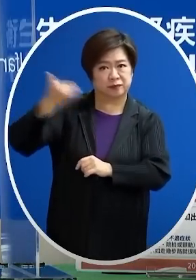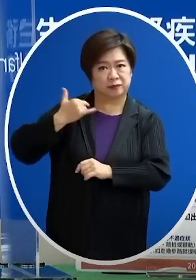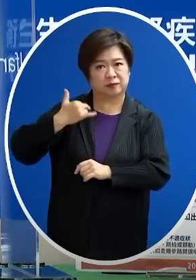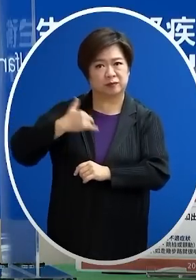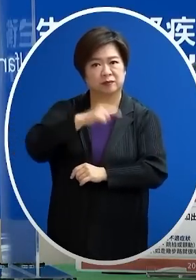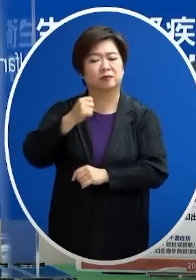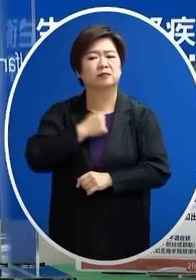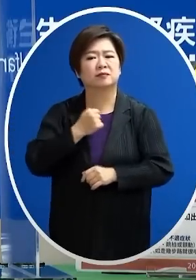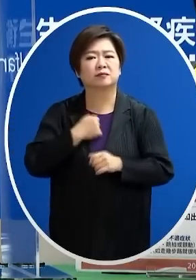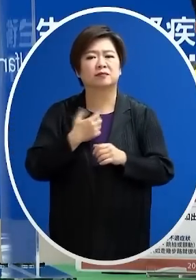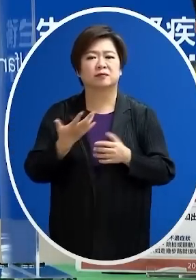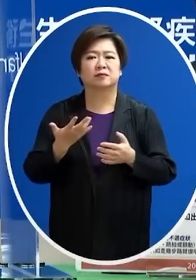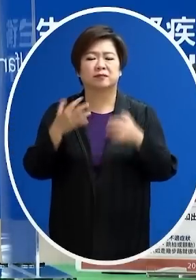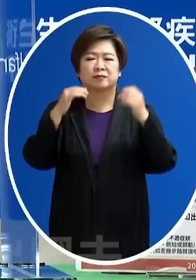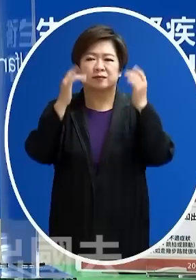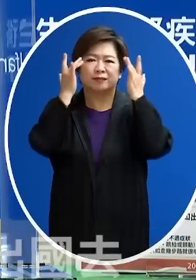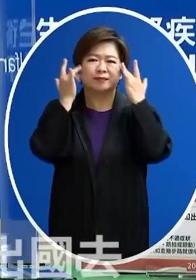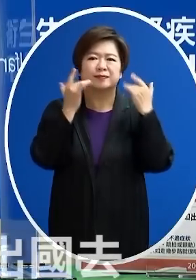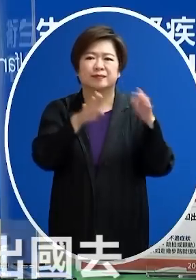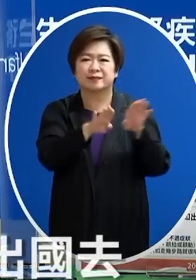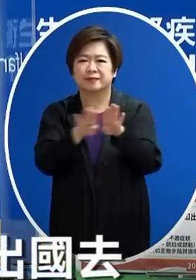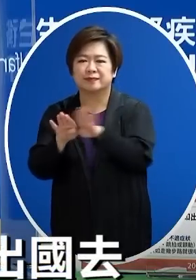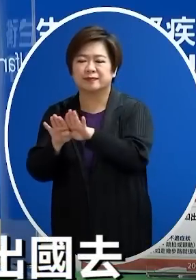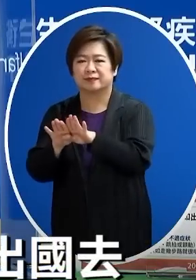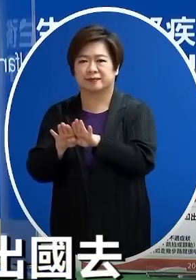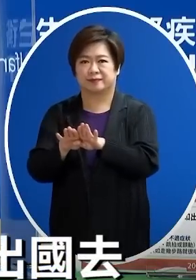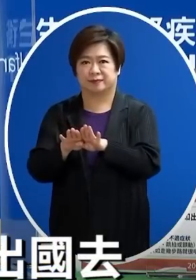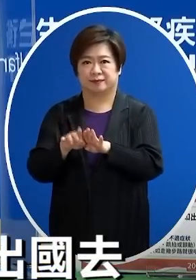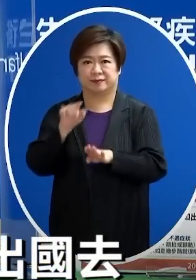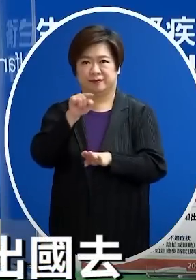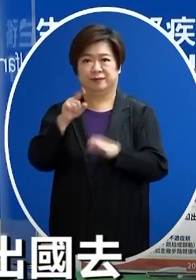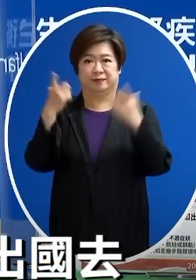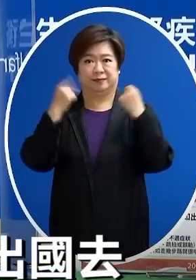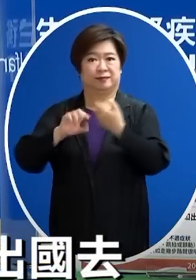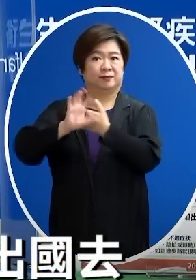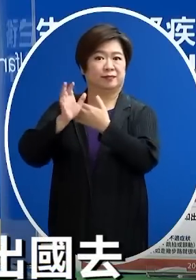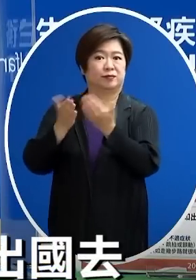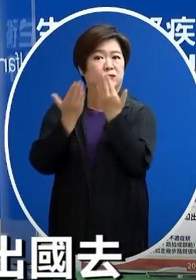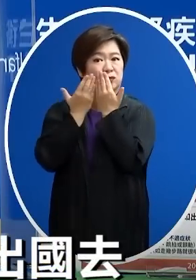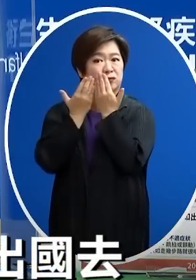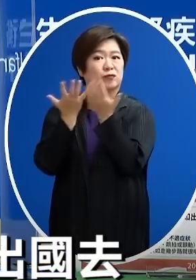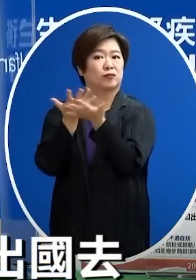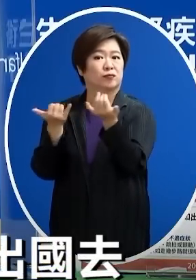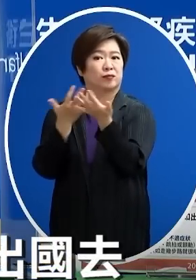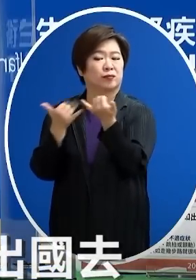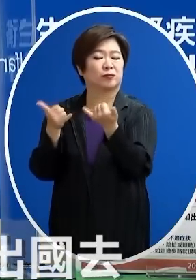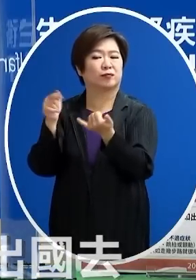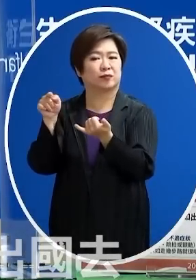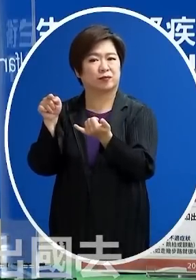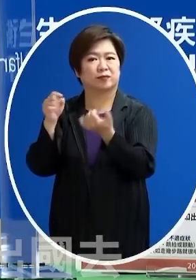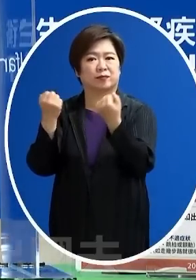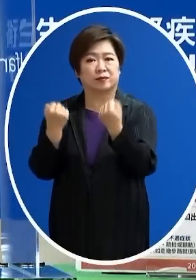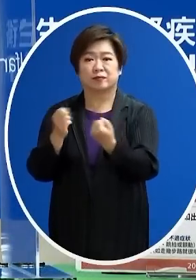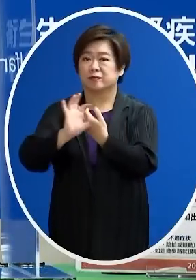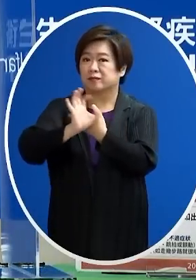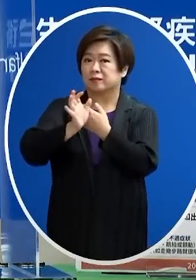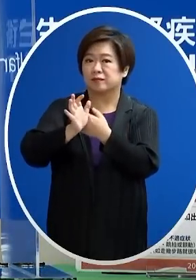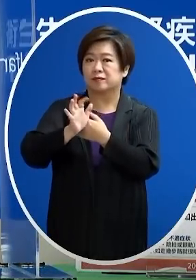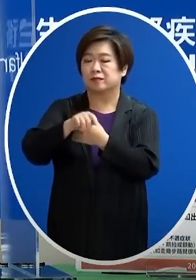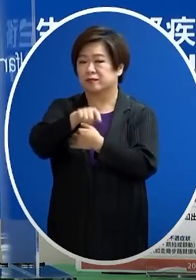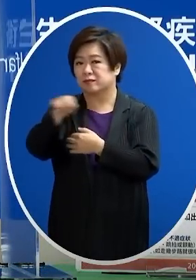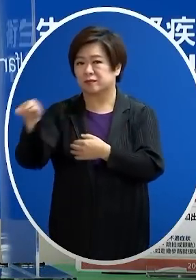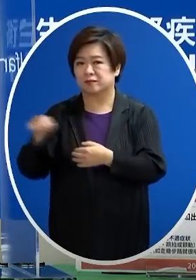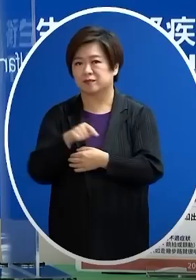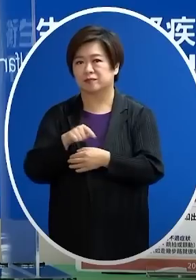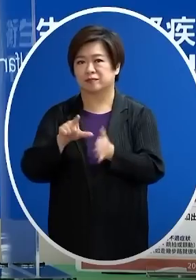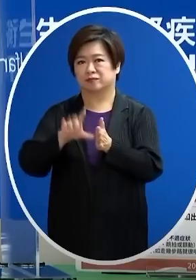在这个寒假的时候在这个暑假的时候，那很多本来出国的学子或者在 国外的